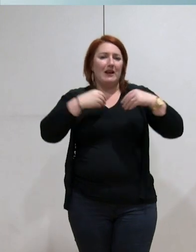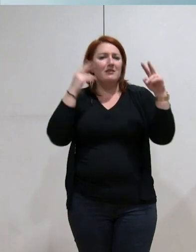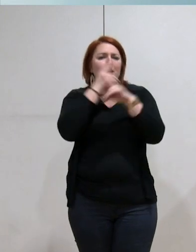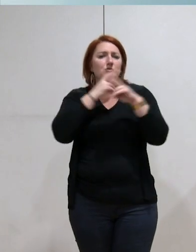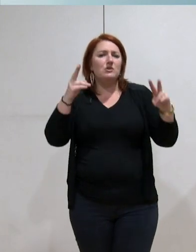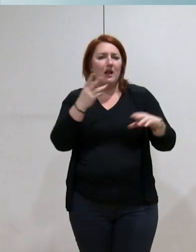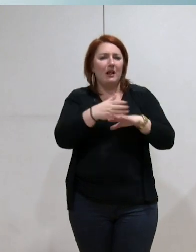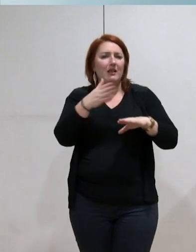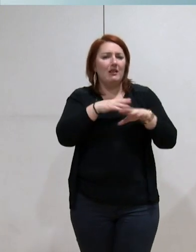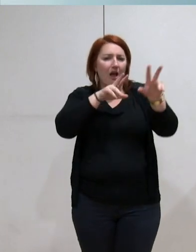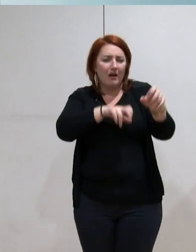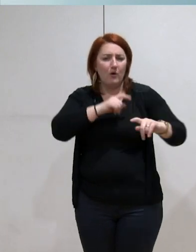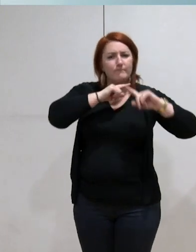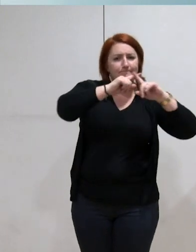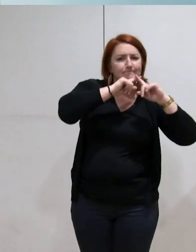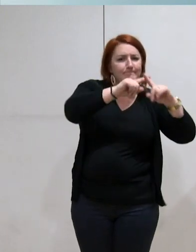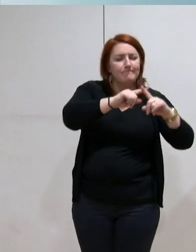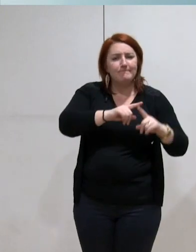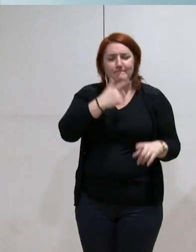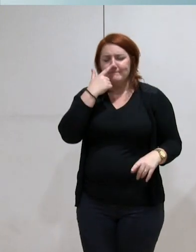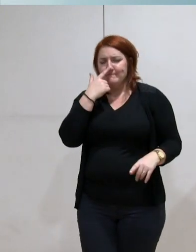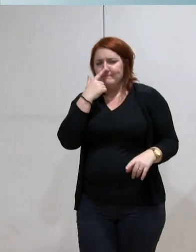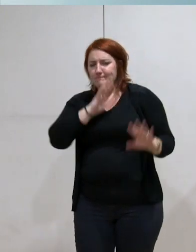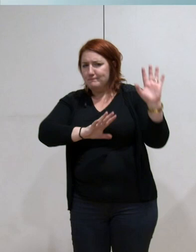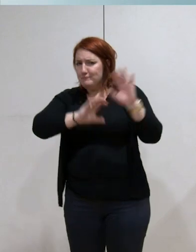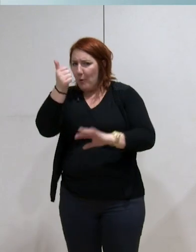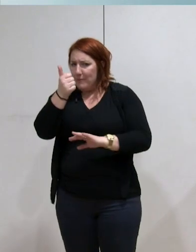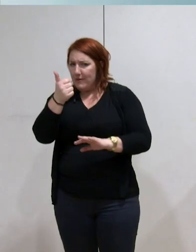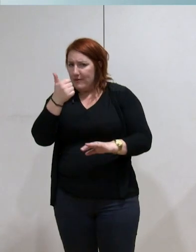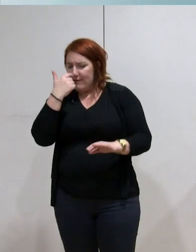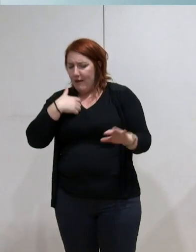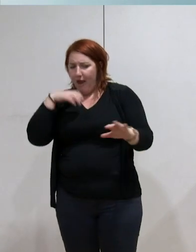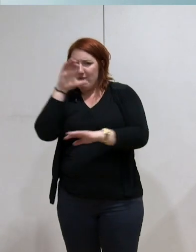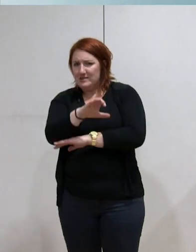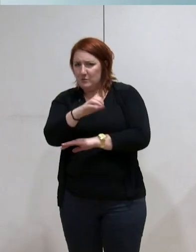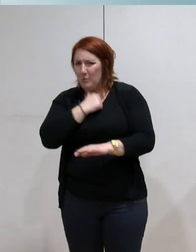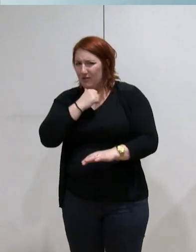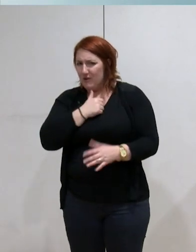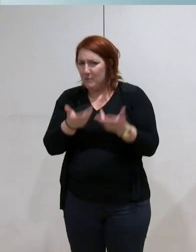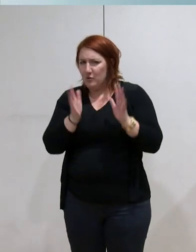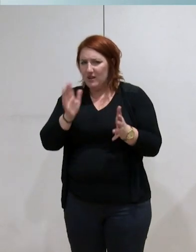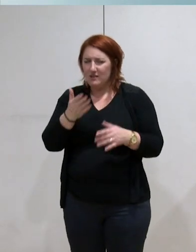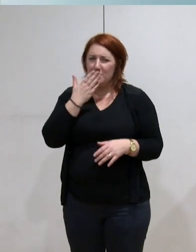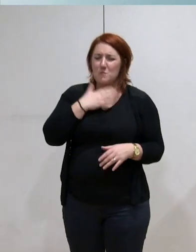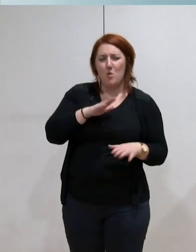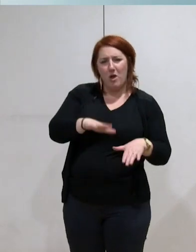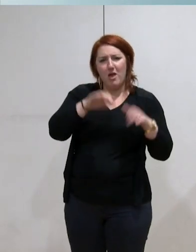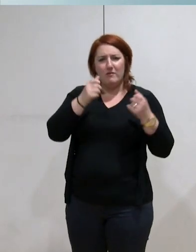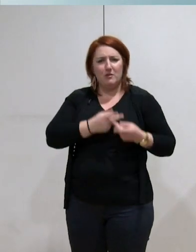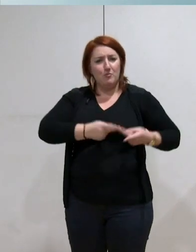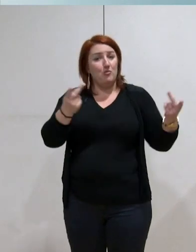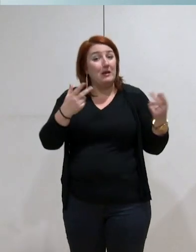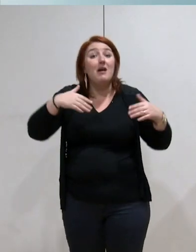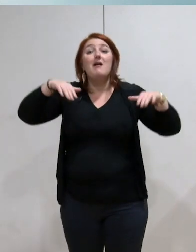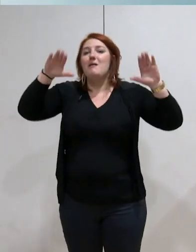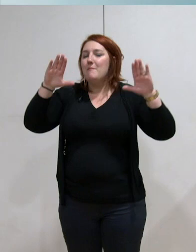Agricole c'était de voir d'abord si on pouvait privilégier un investissement privé plutôt qu'un investissement public mais il y